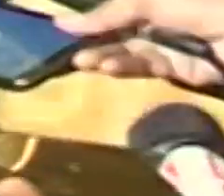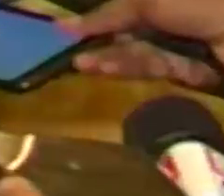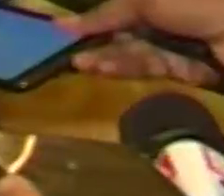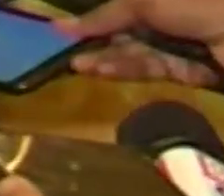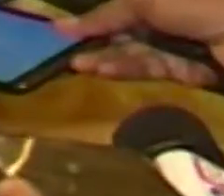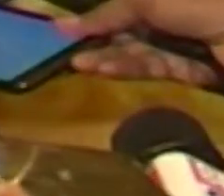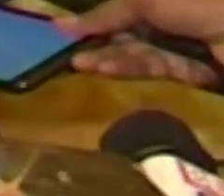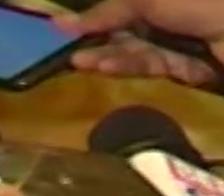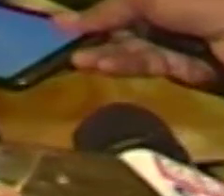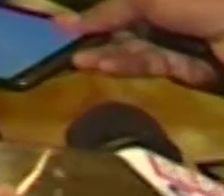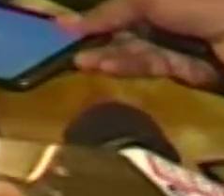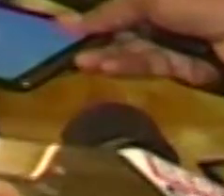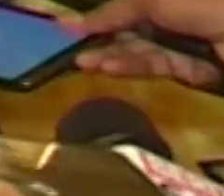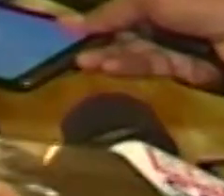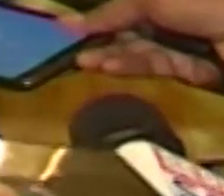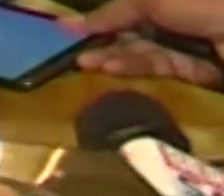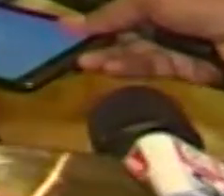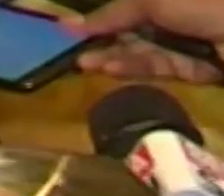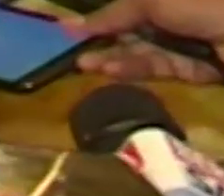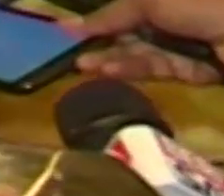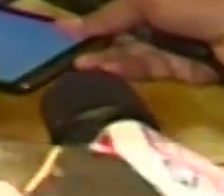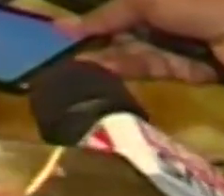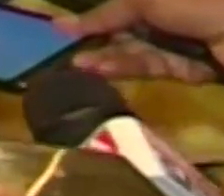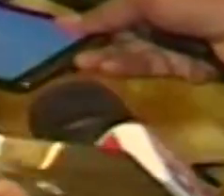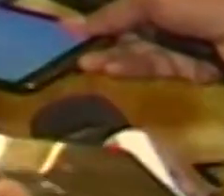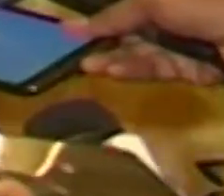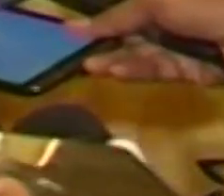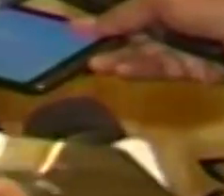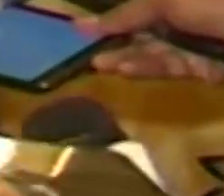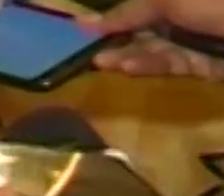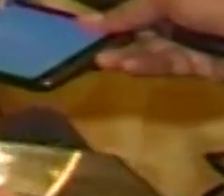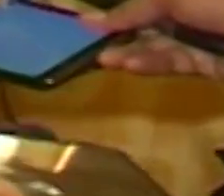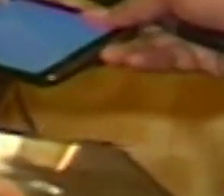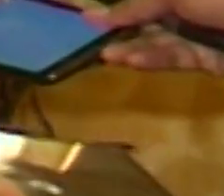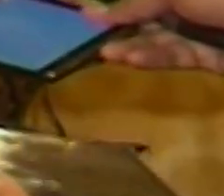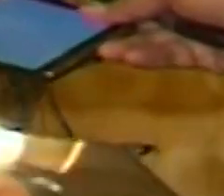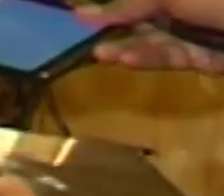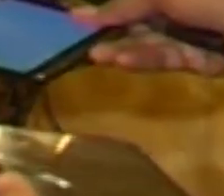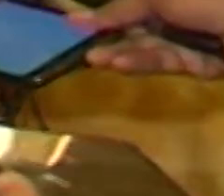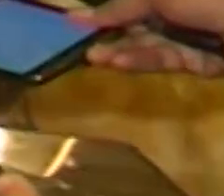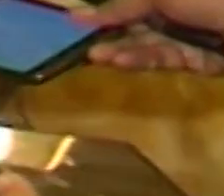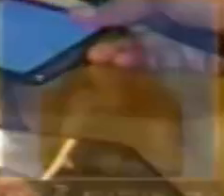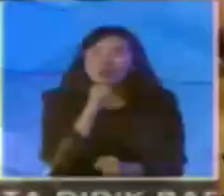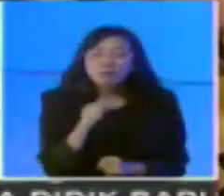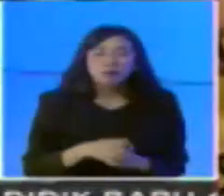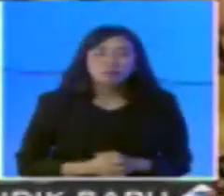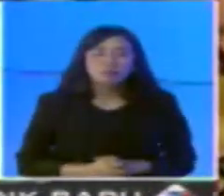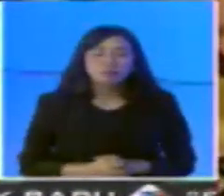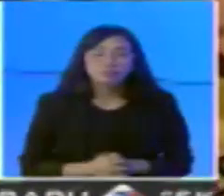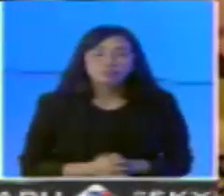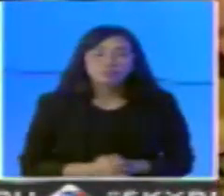sebab itu, saya enggak ngasih waktu lagi, saya bilang secepatnya segera diumumkan siapa. Dalam bulan ini,